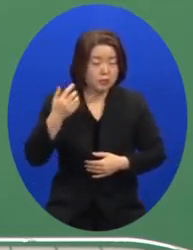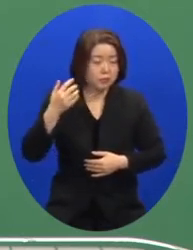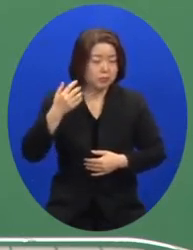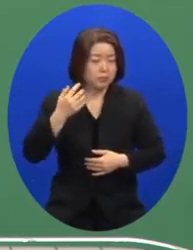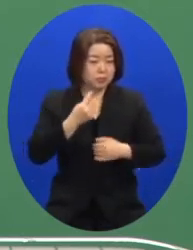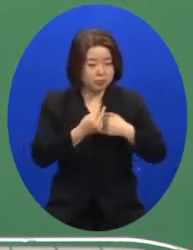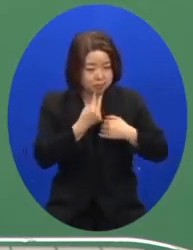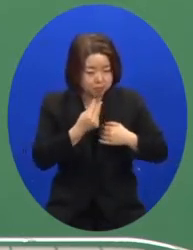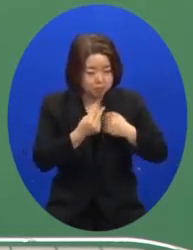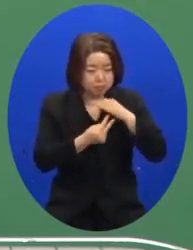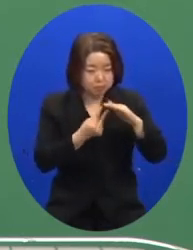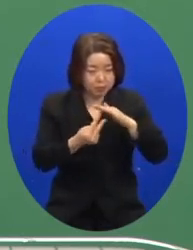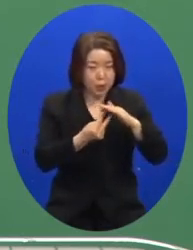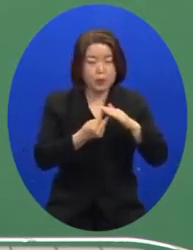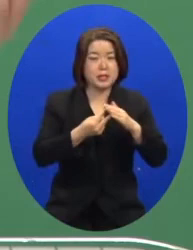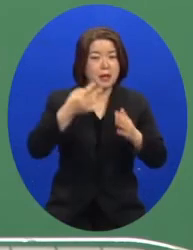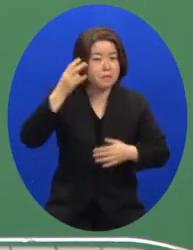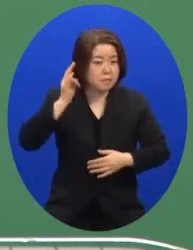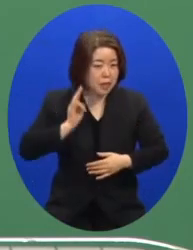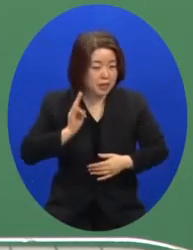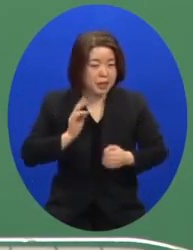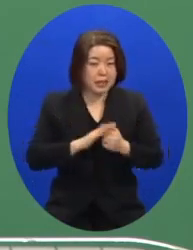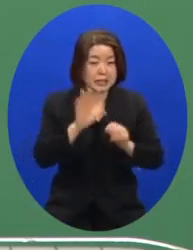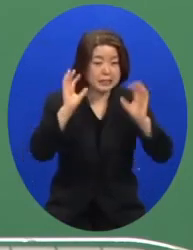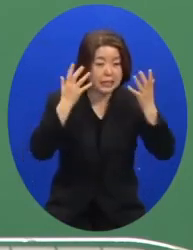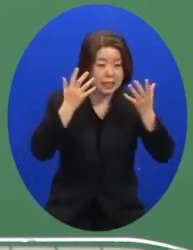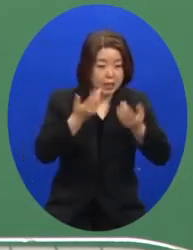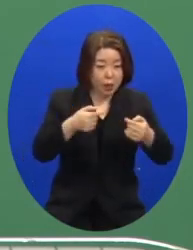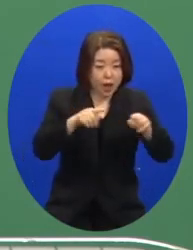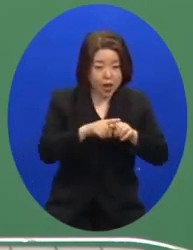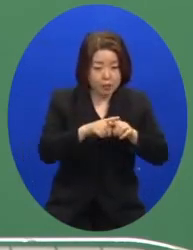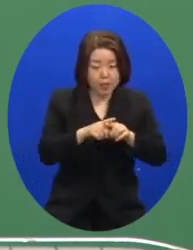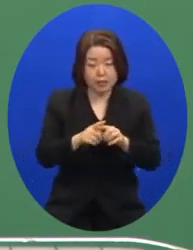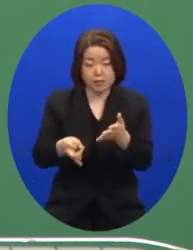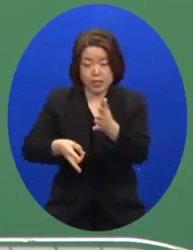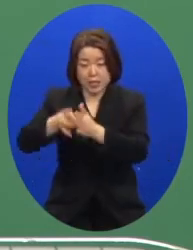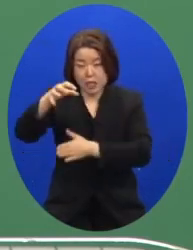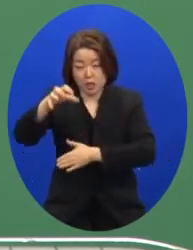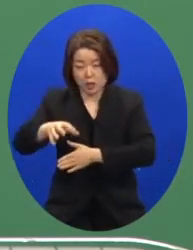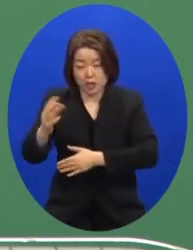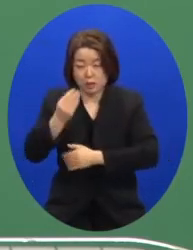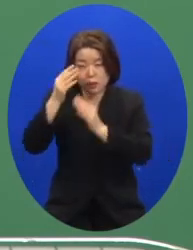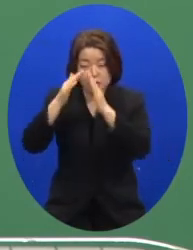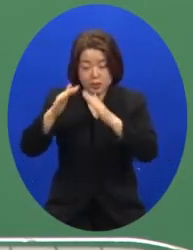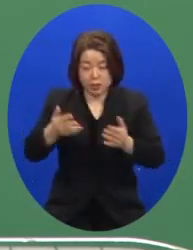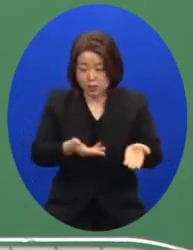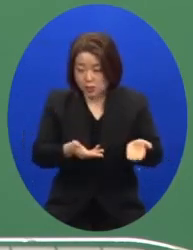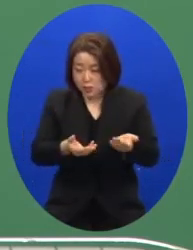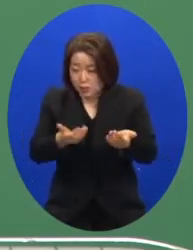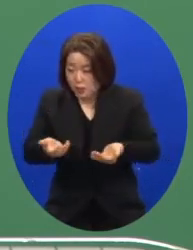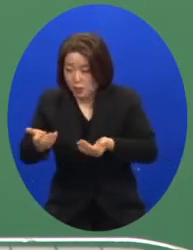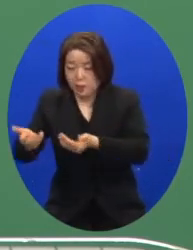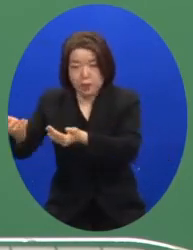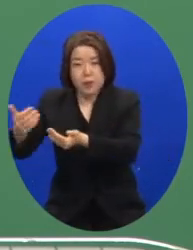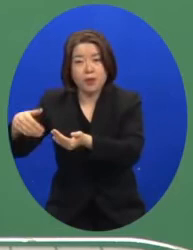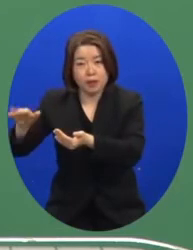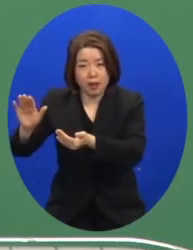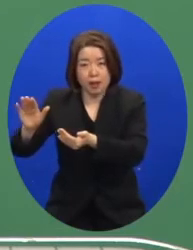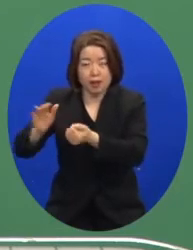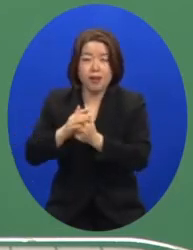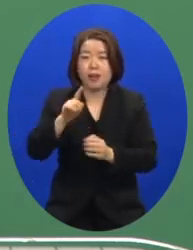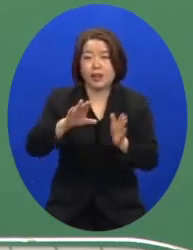예수를 데리고 예루살렘 성전에 올라 갑니다 규례를 행하기 위해서 근데 그때